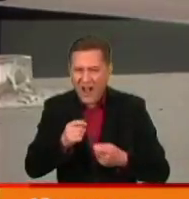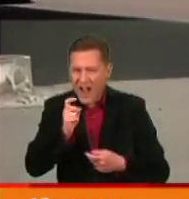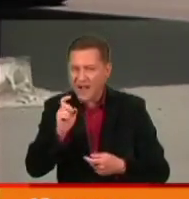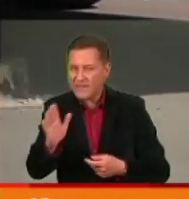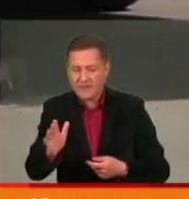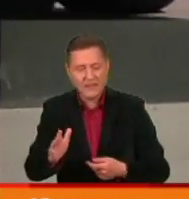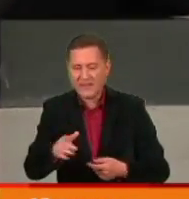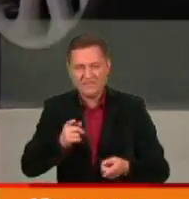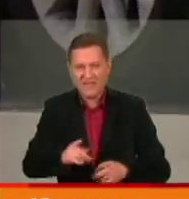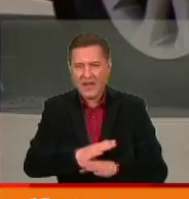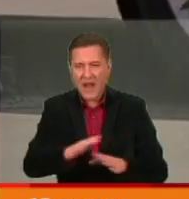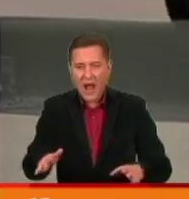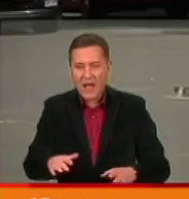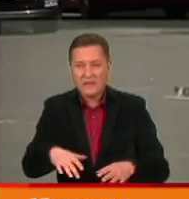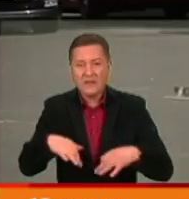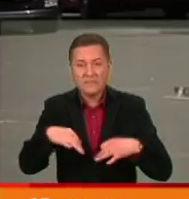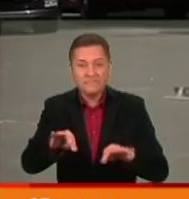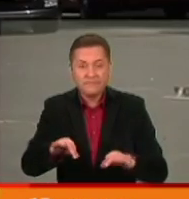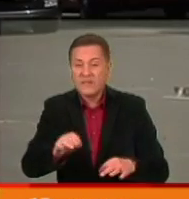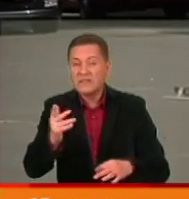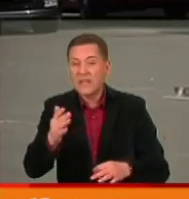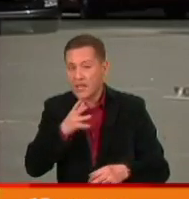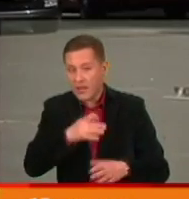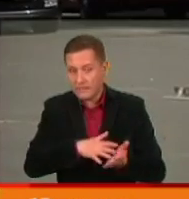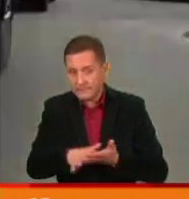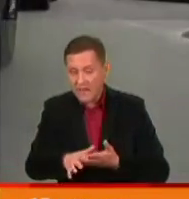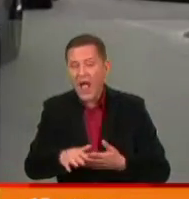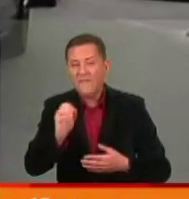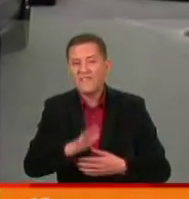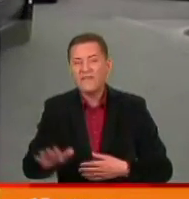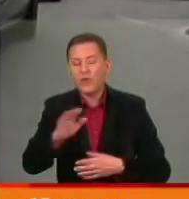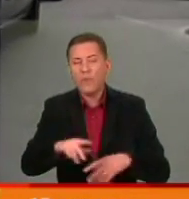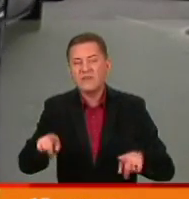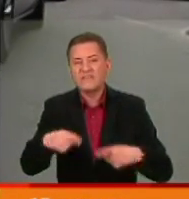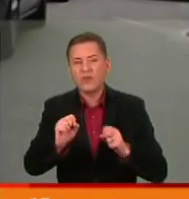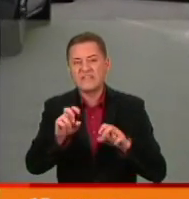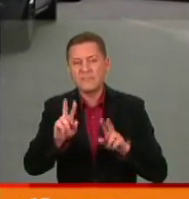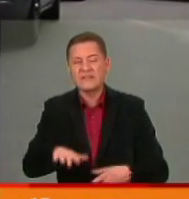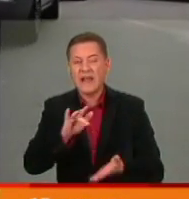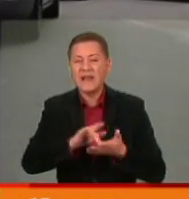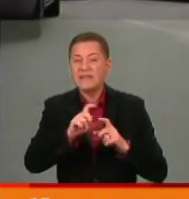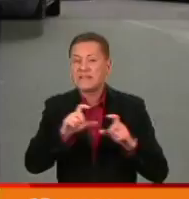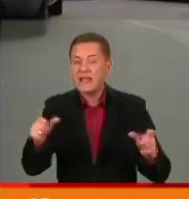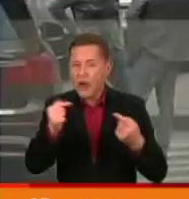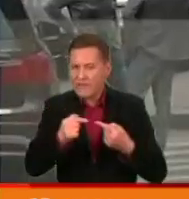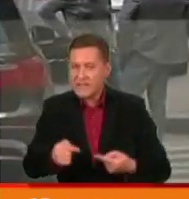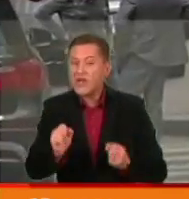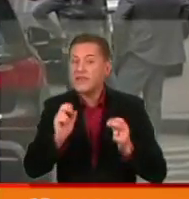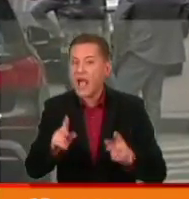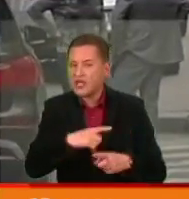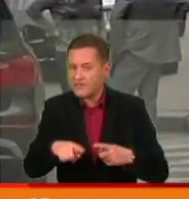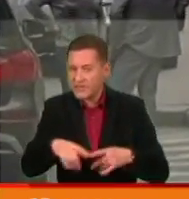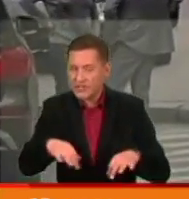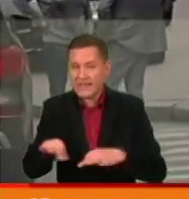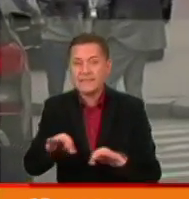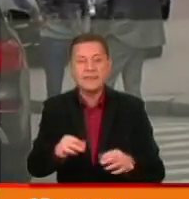заведено робити ґрунтовний аналіз руху транспорту. У Європі ж створені спеціальні центри, які визначають, як швидше їздити, де. Для того